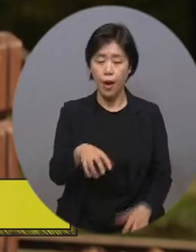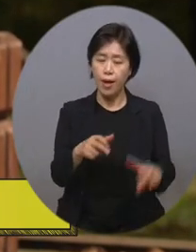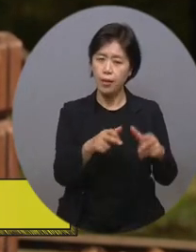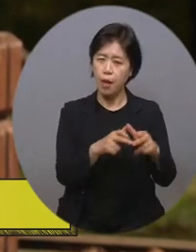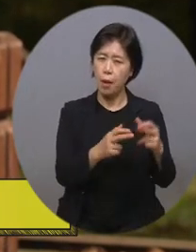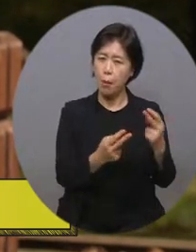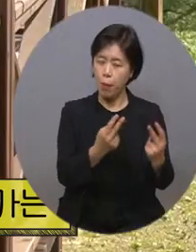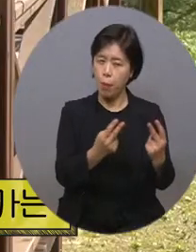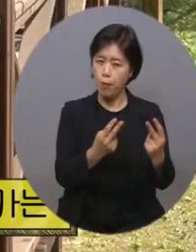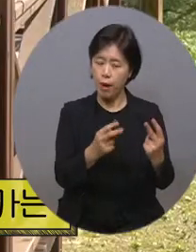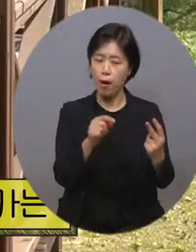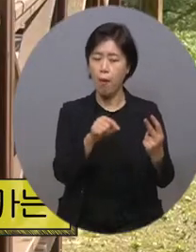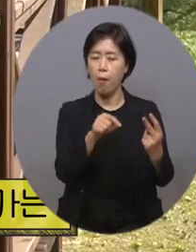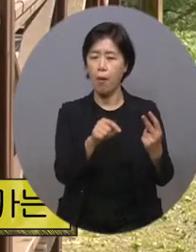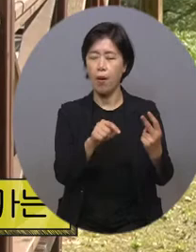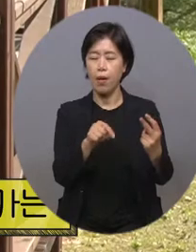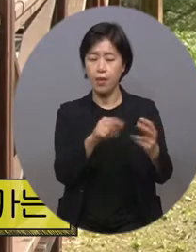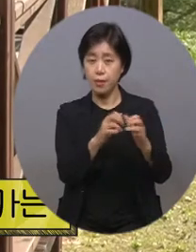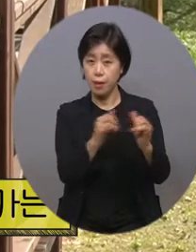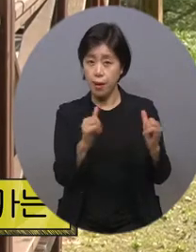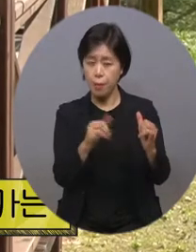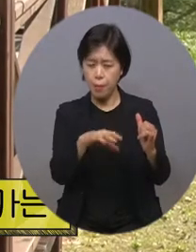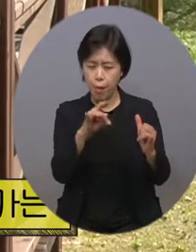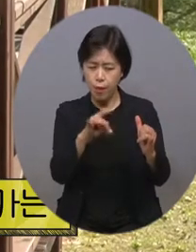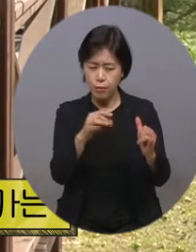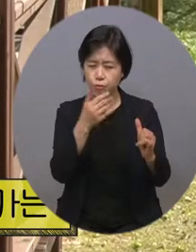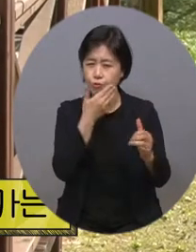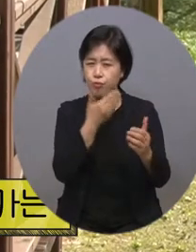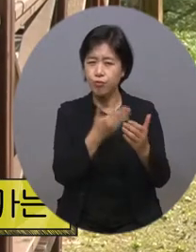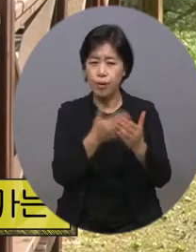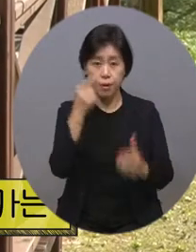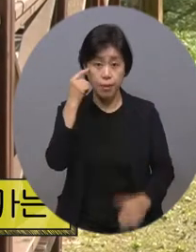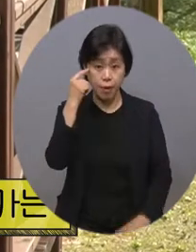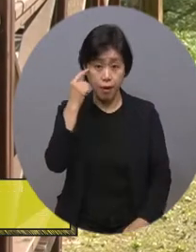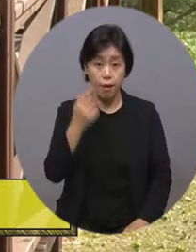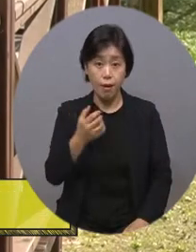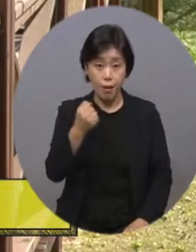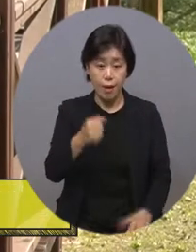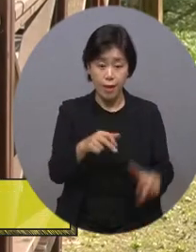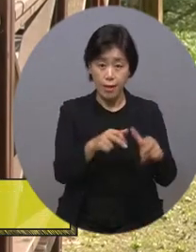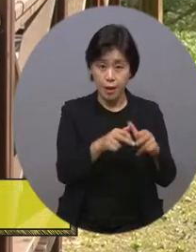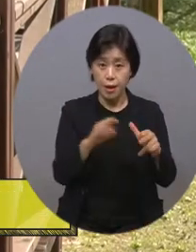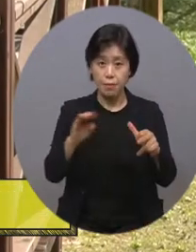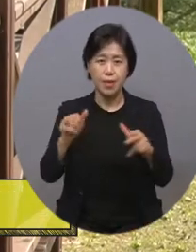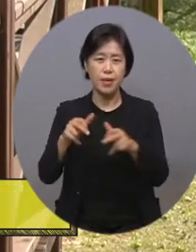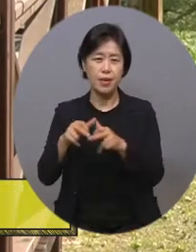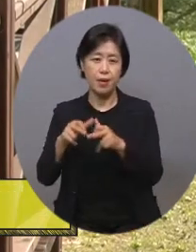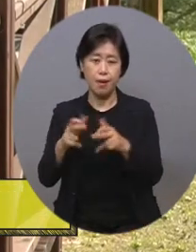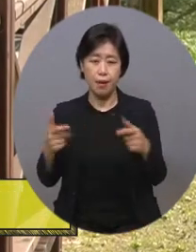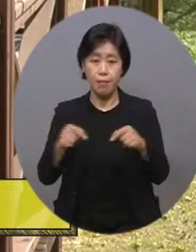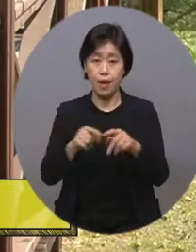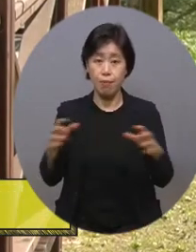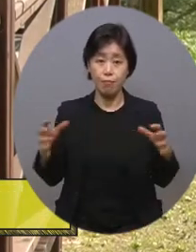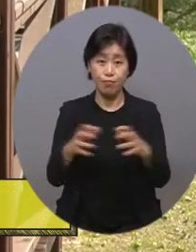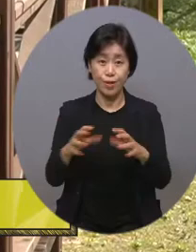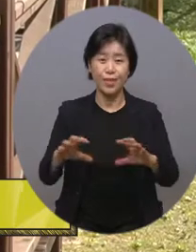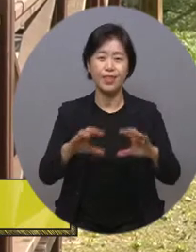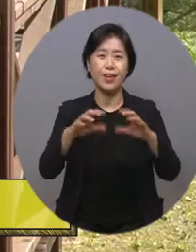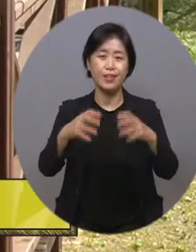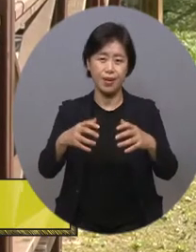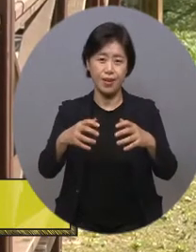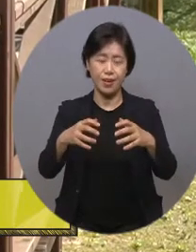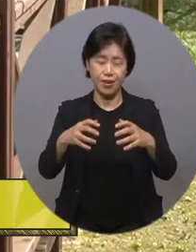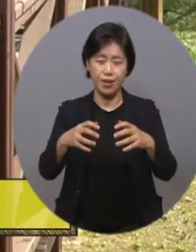먼저 바라보고 또 이를 통해 장애인과 비장애인이 더불어 함께 살아가는 세상을 만들고 싶어하는 회사가 있다고